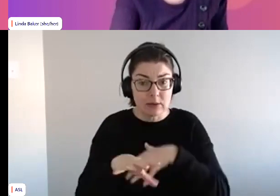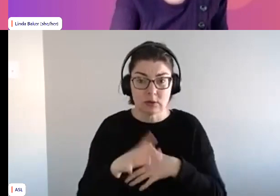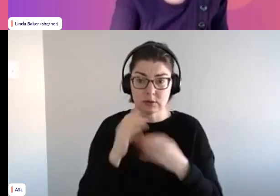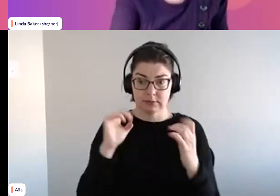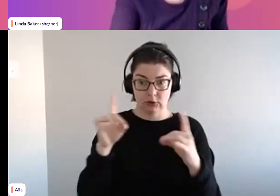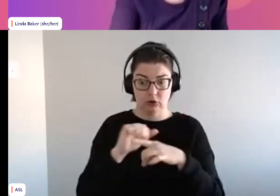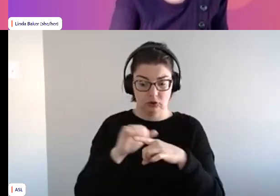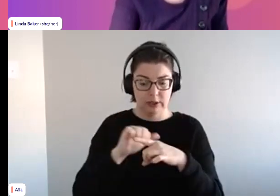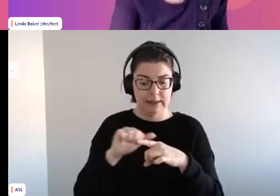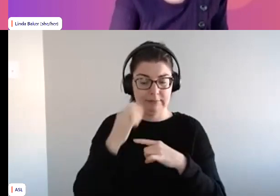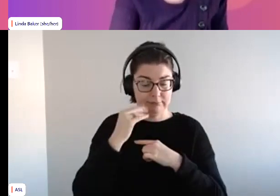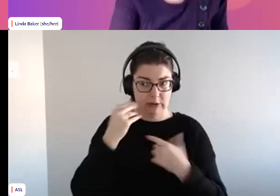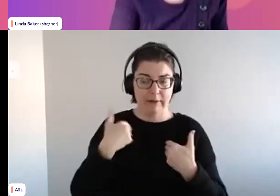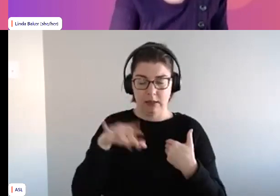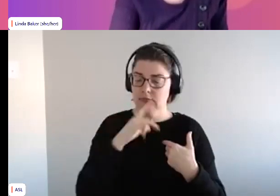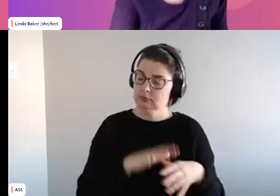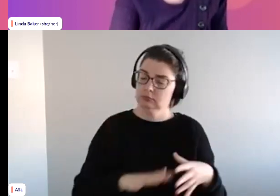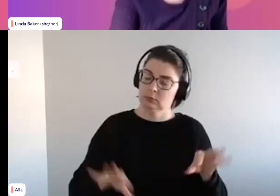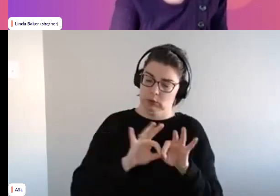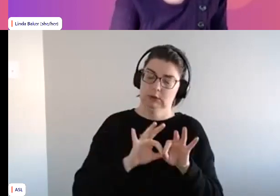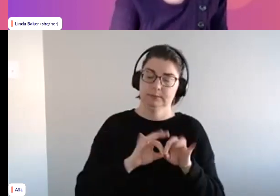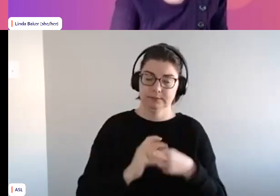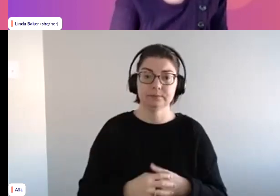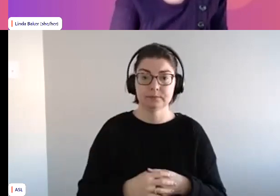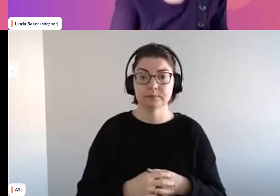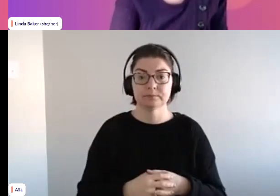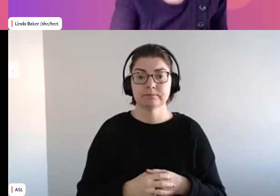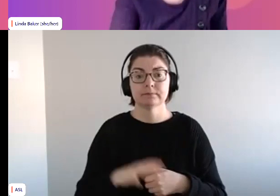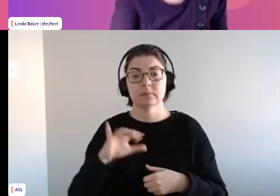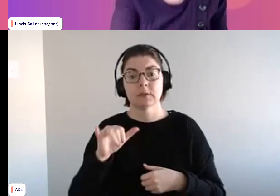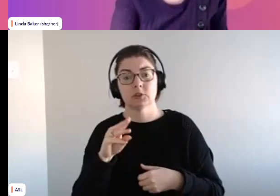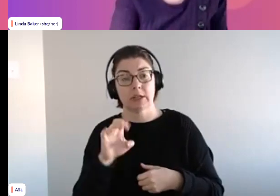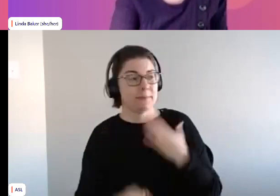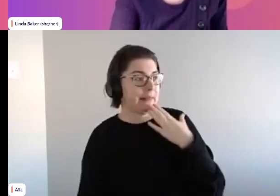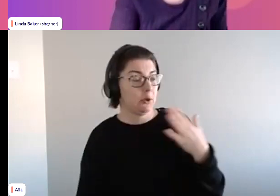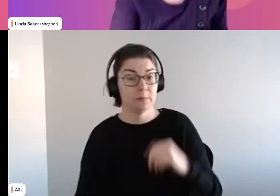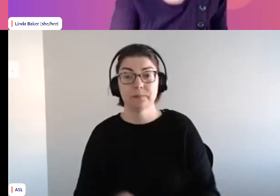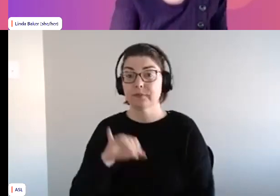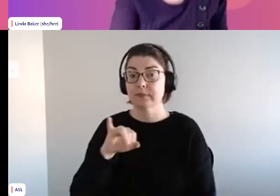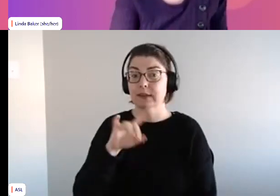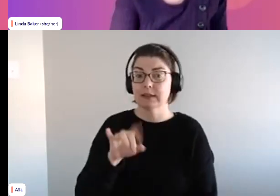orienteurs qui sont formés à cet égard c'est important merci et